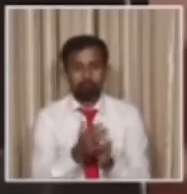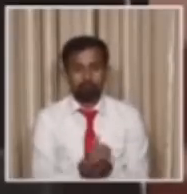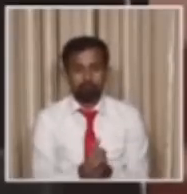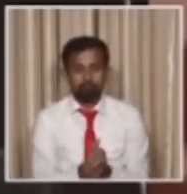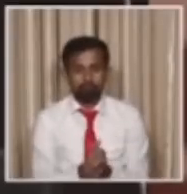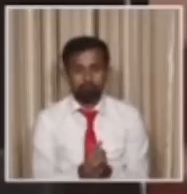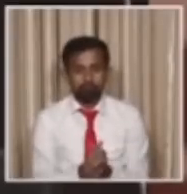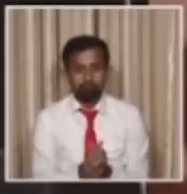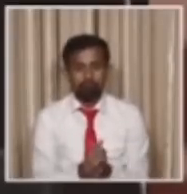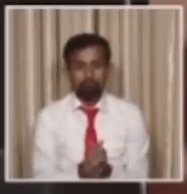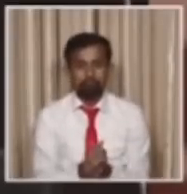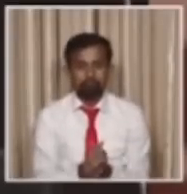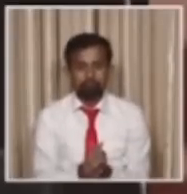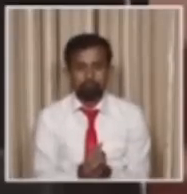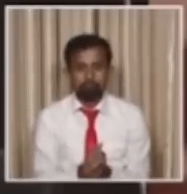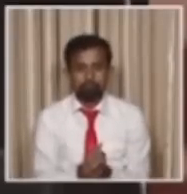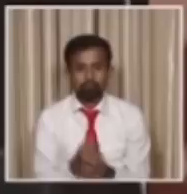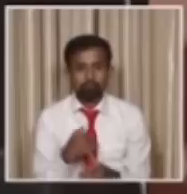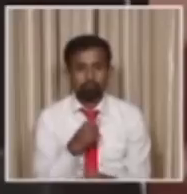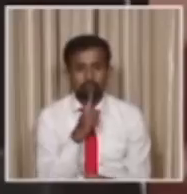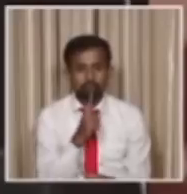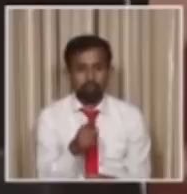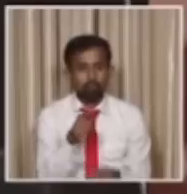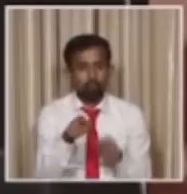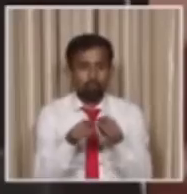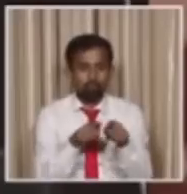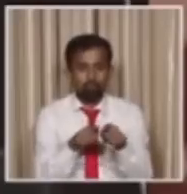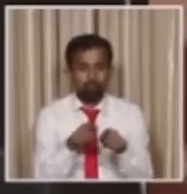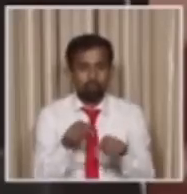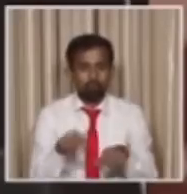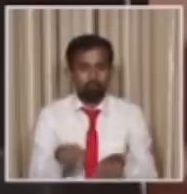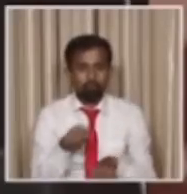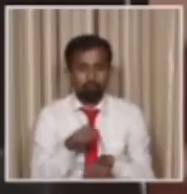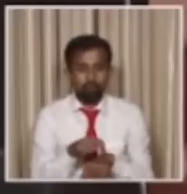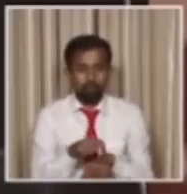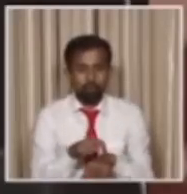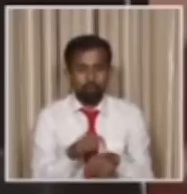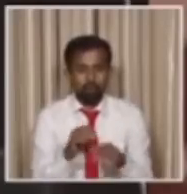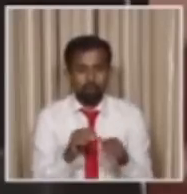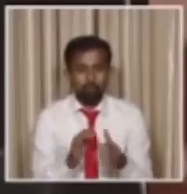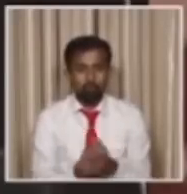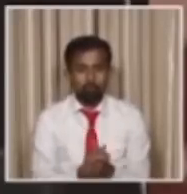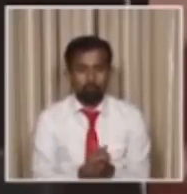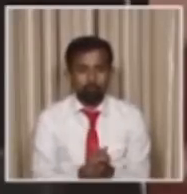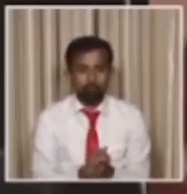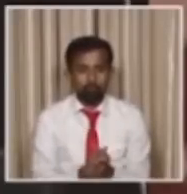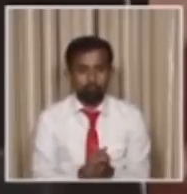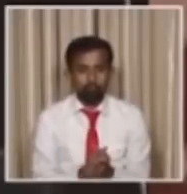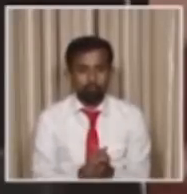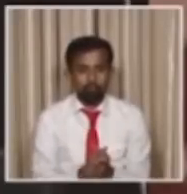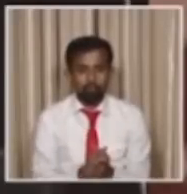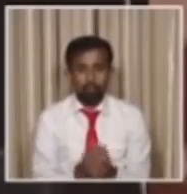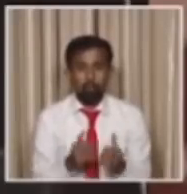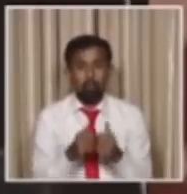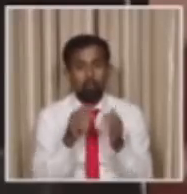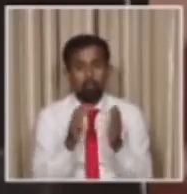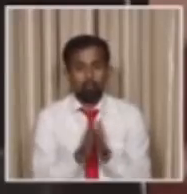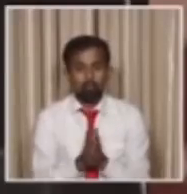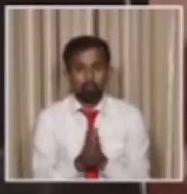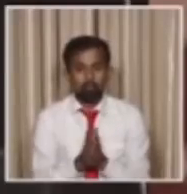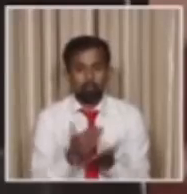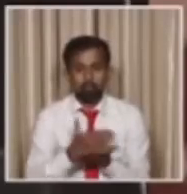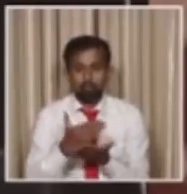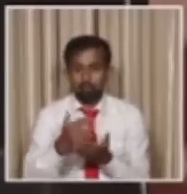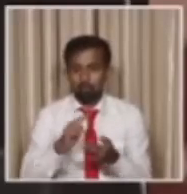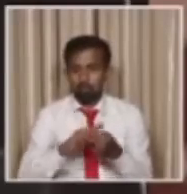හරි. ඉතින් මං කියන්නේ ඔහොම අවස්ථාවකදී එමතුමා ඕන තරම් දේව බාධා කරන්න